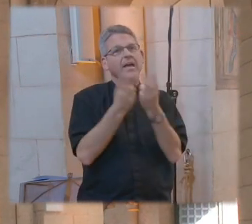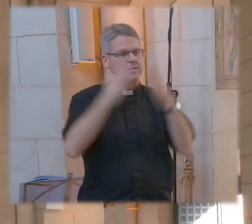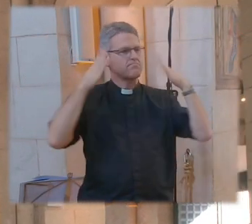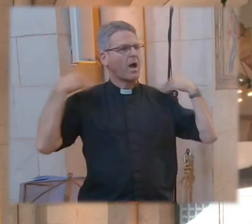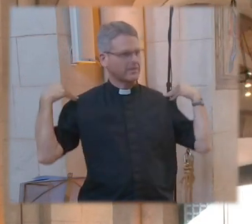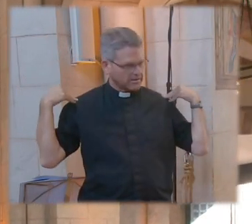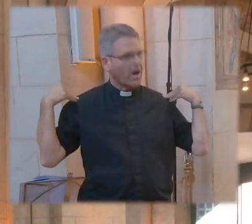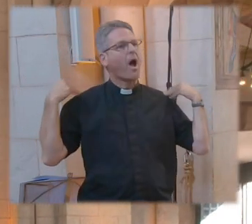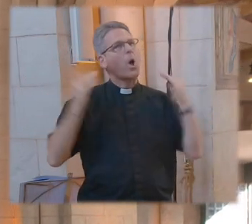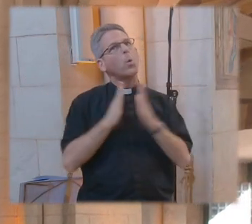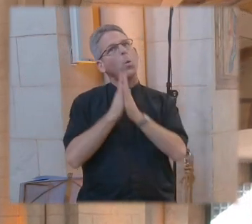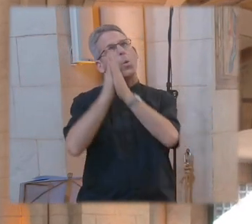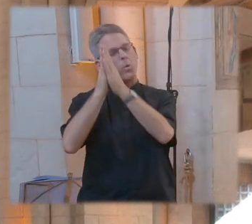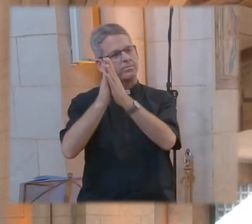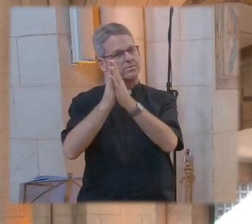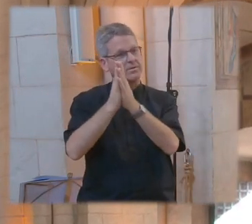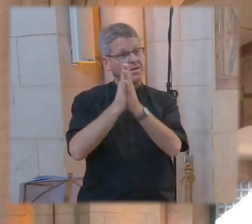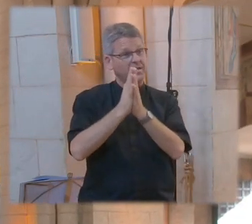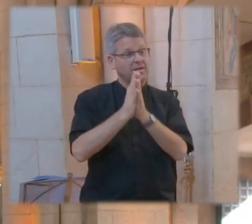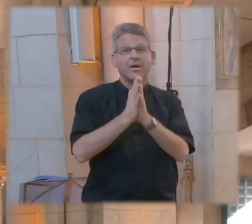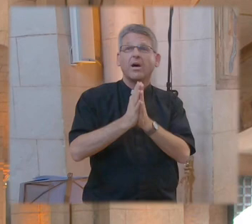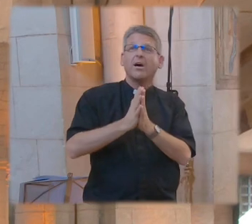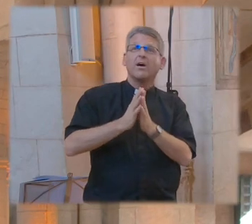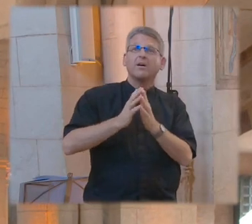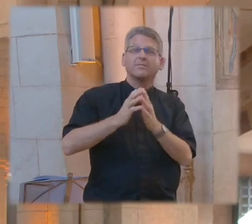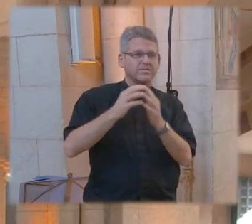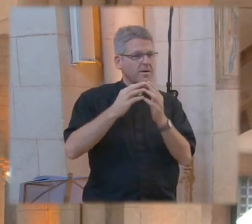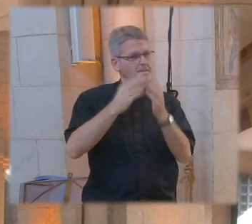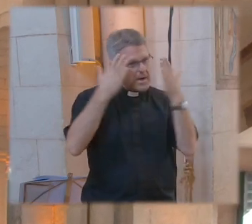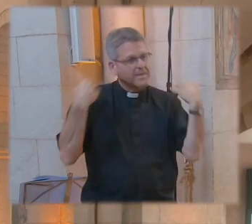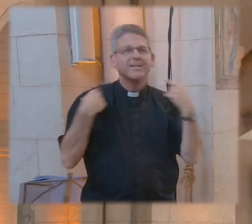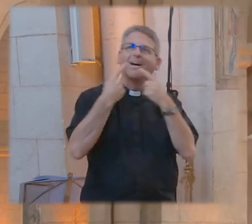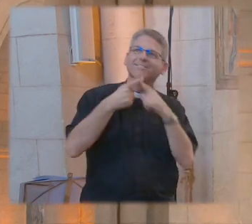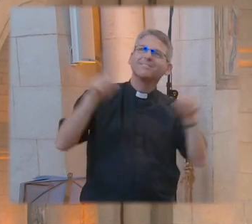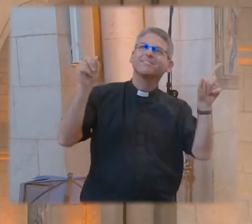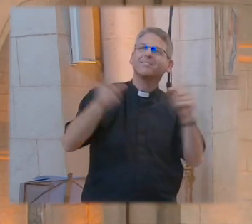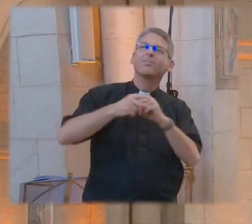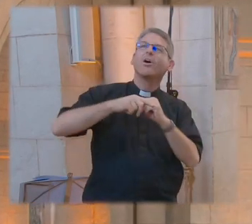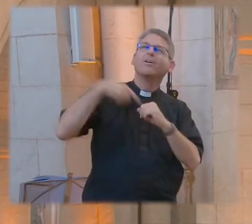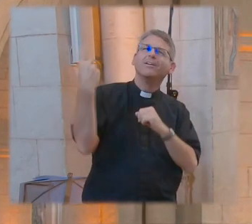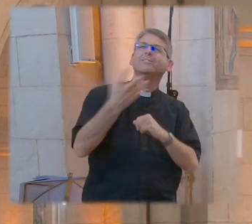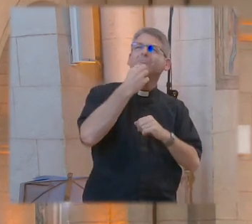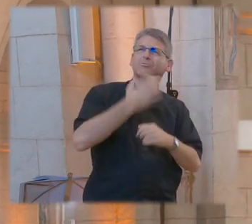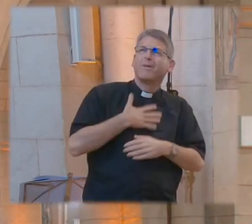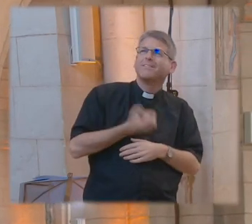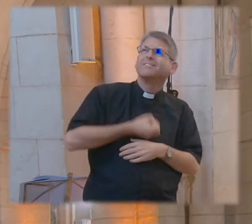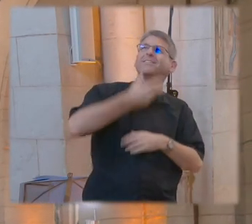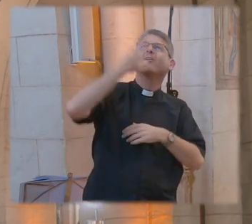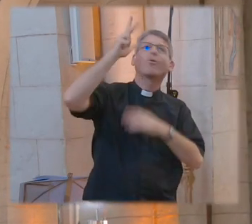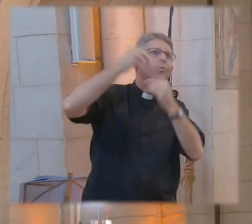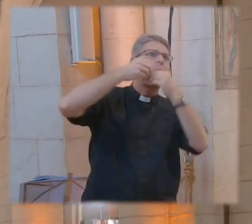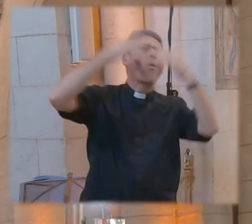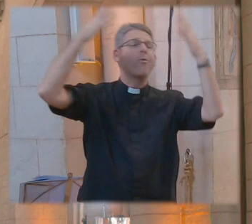Magnificat, Magnificat anima mea, groß soll Gott gemacht werden durch meine Seele. Wo